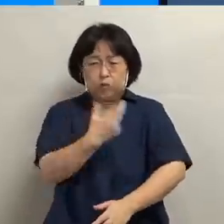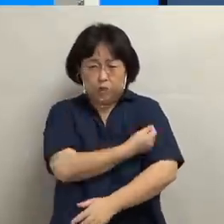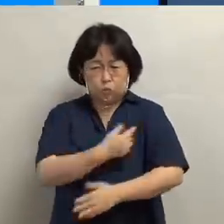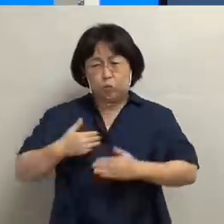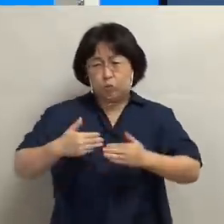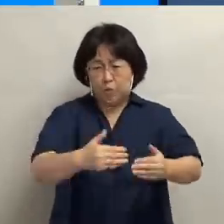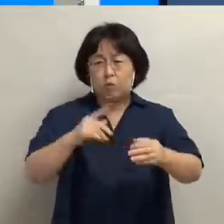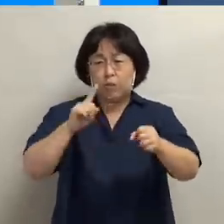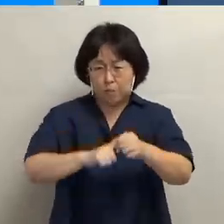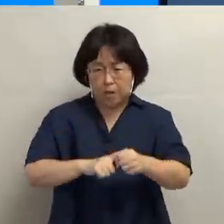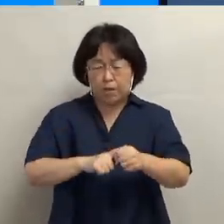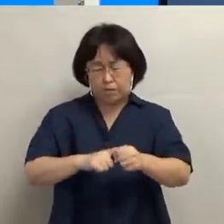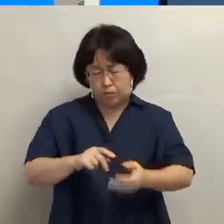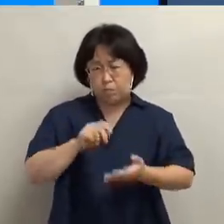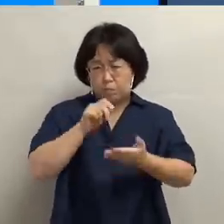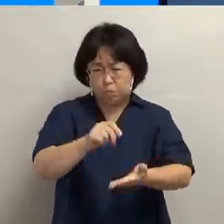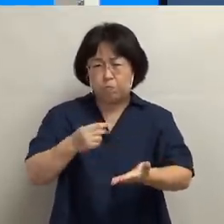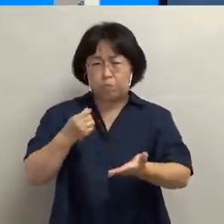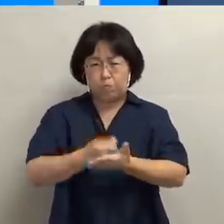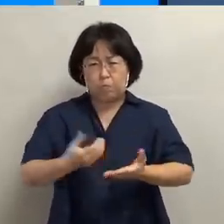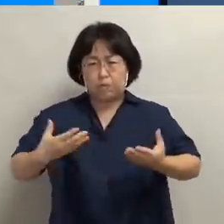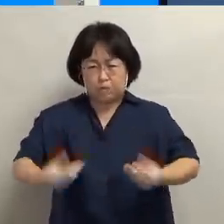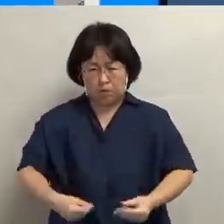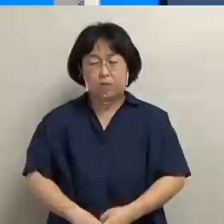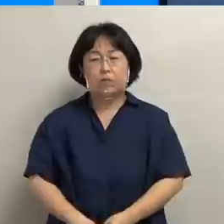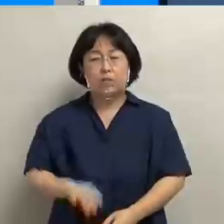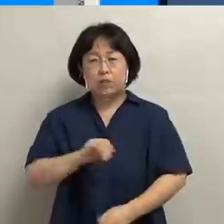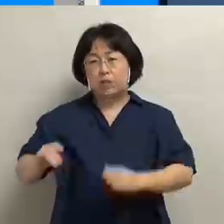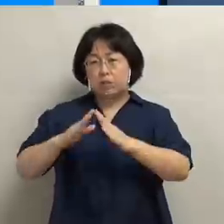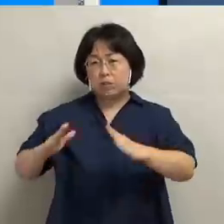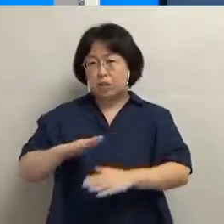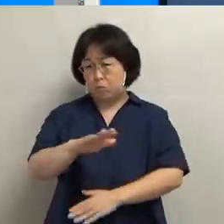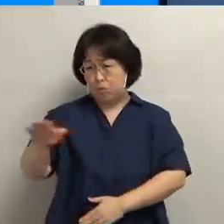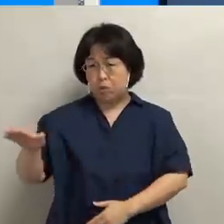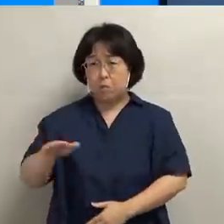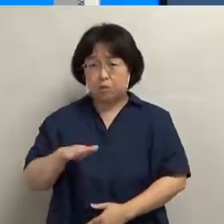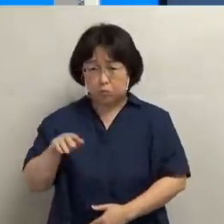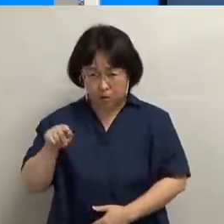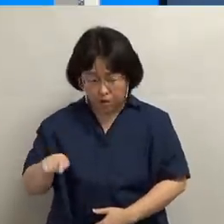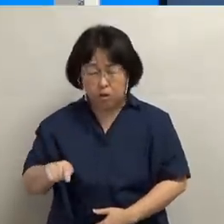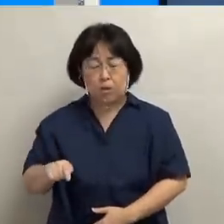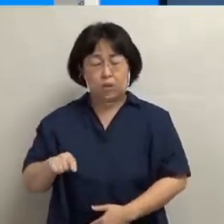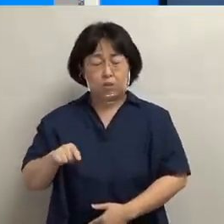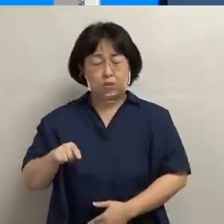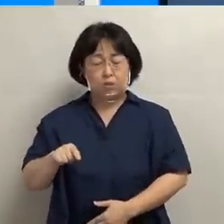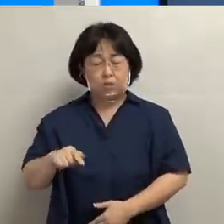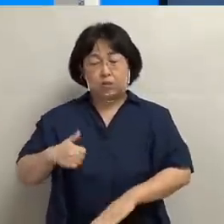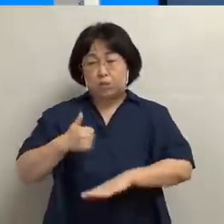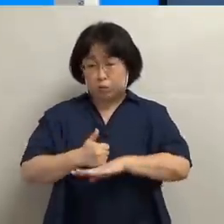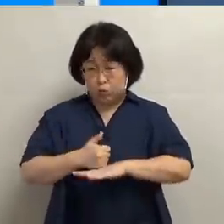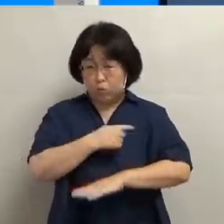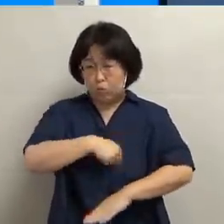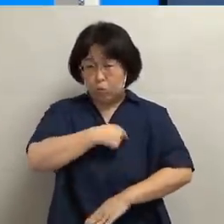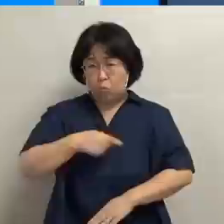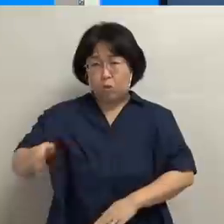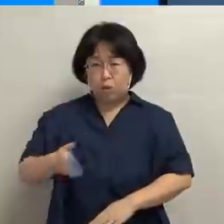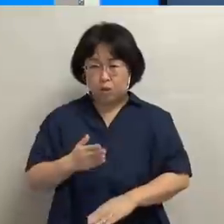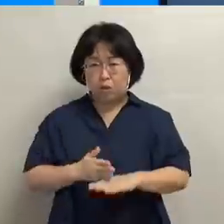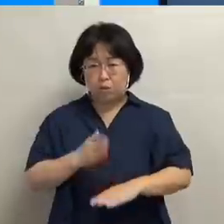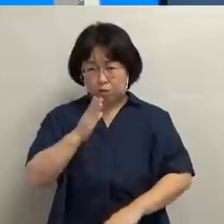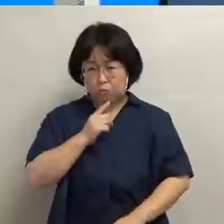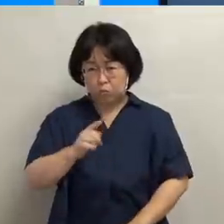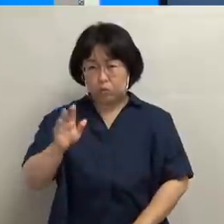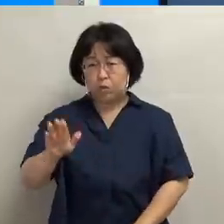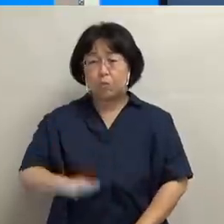ですいずれにいたしましても議会の皆様には知事として心から感謝を申し上げたいと思います